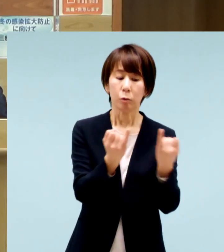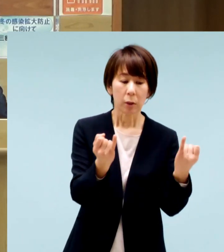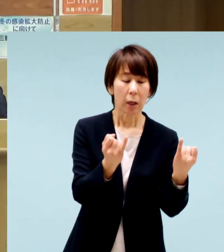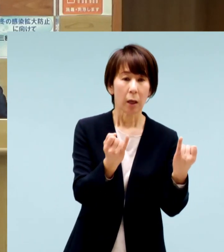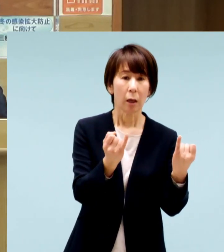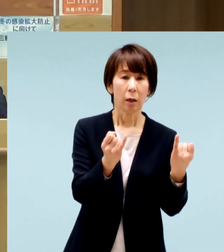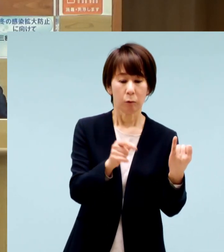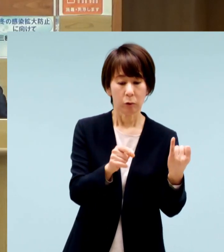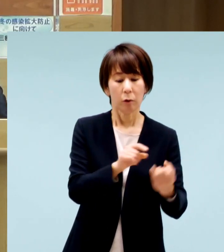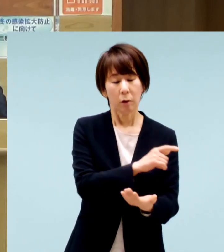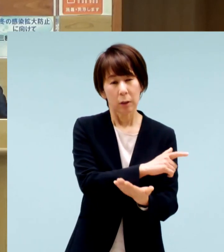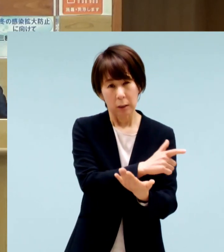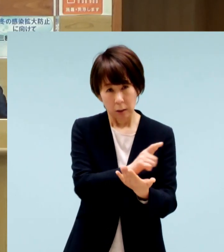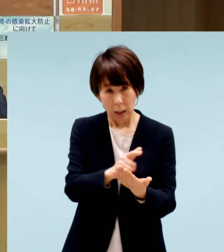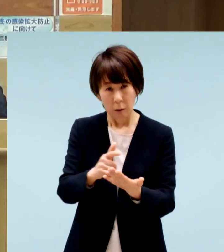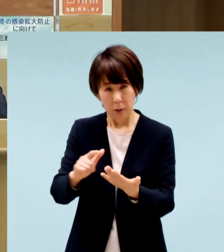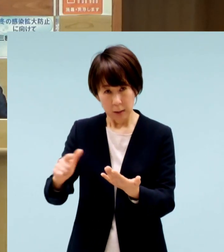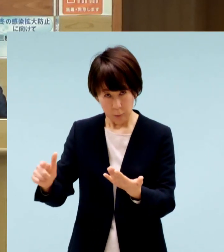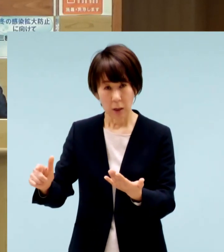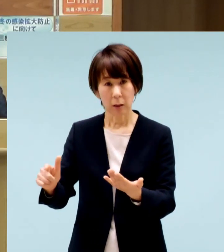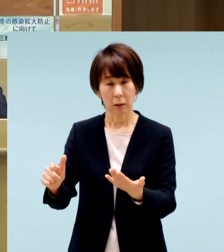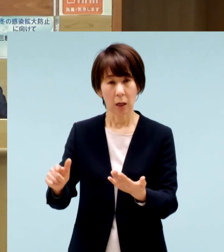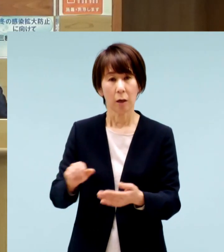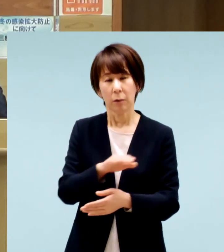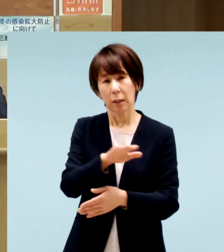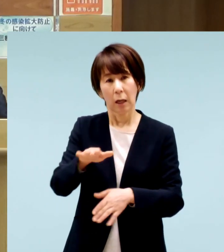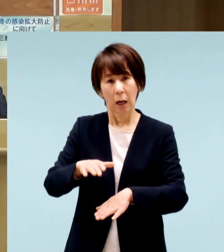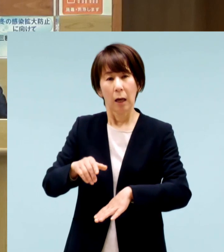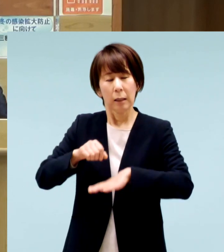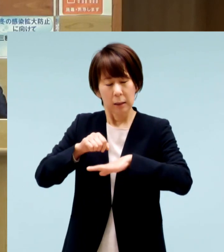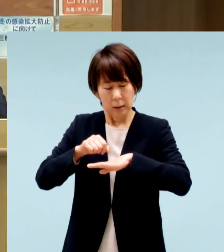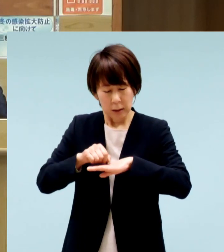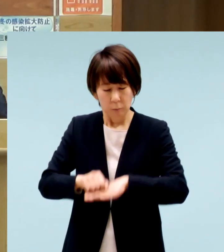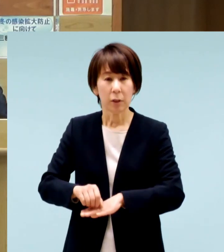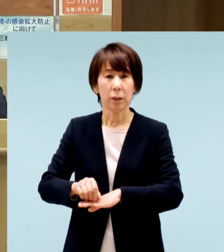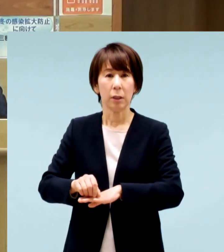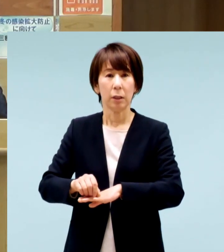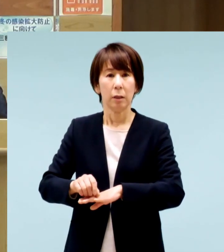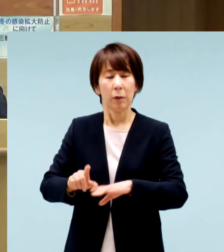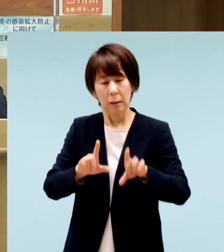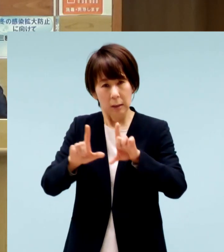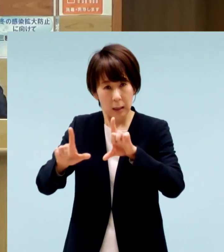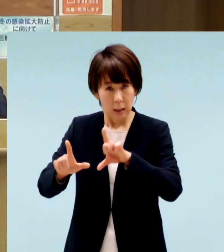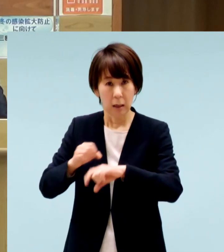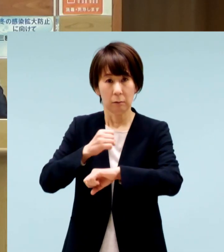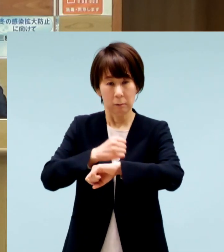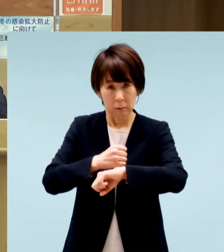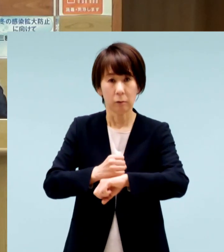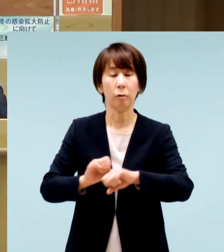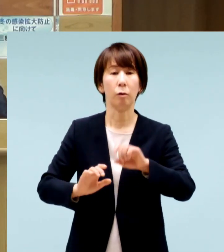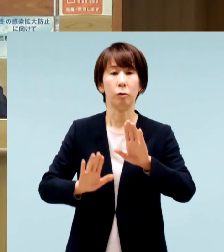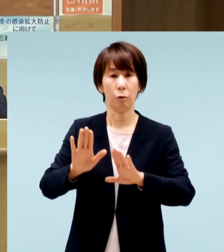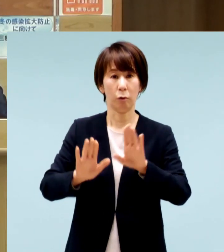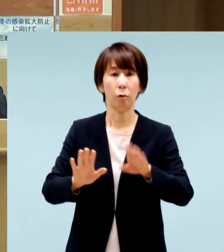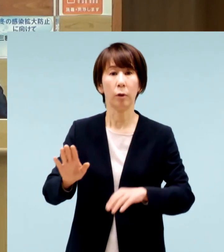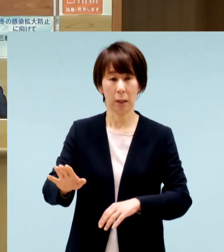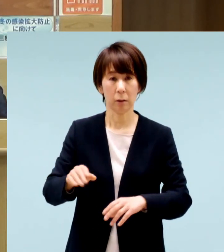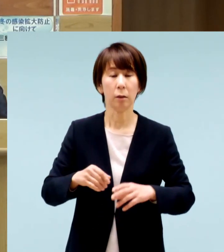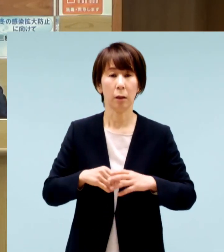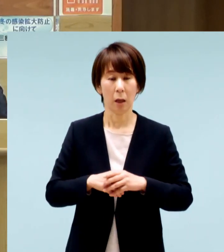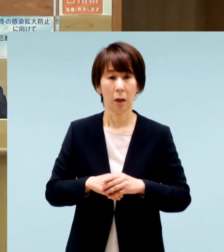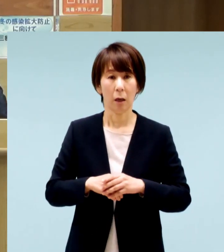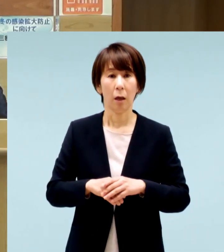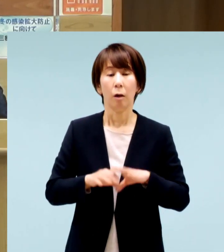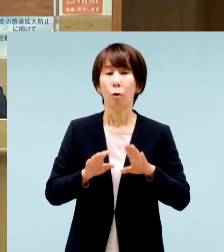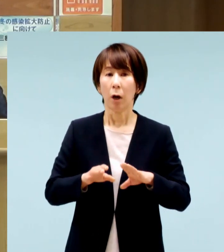に、非常に厳しい状況が生じておりますので、まあ、今回の対策まだ